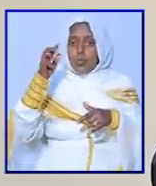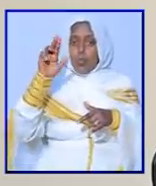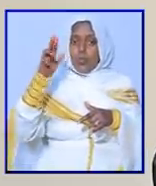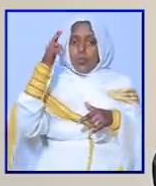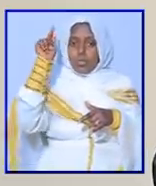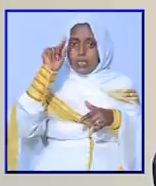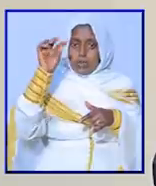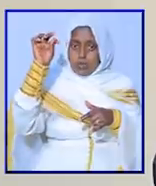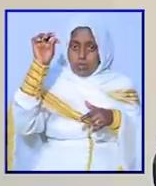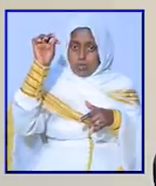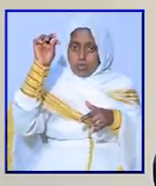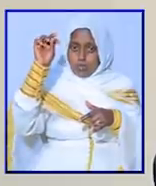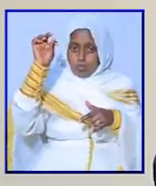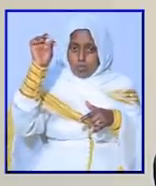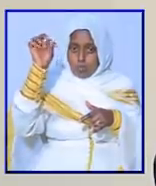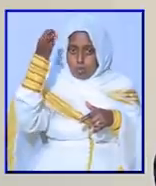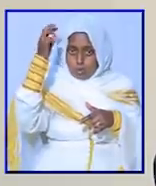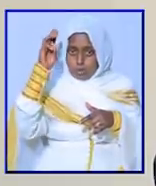እንግዲያው ቆሮንቶስ